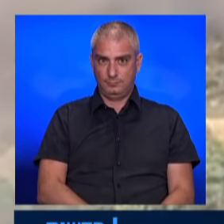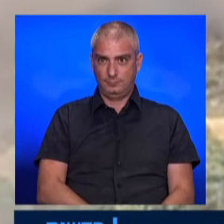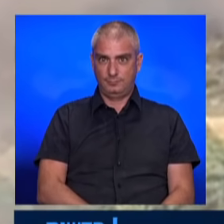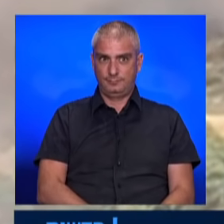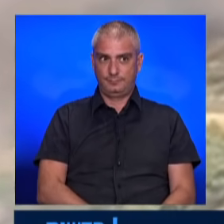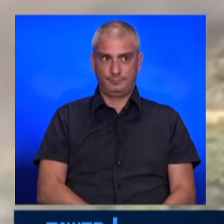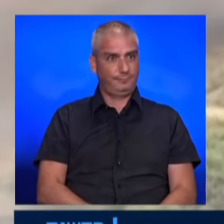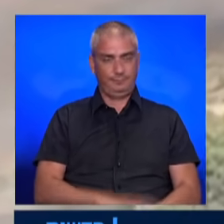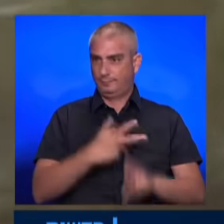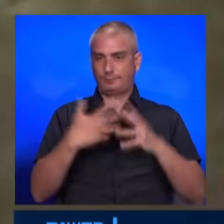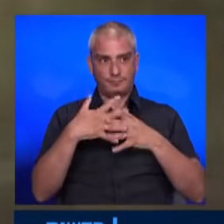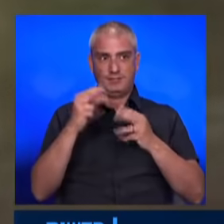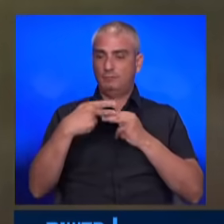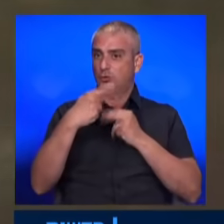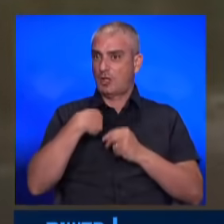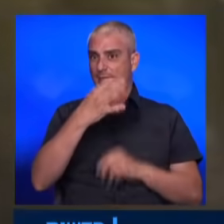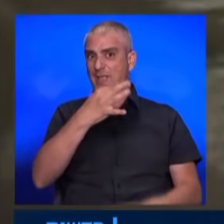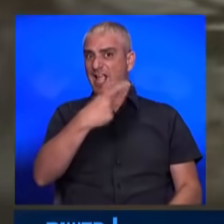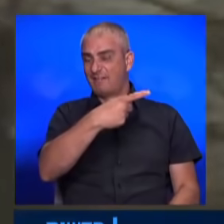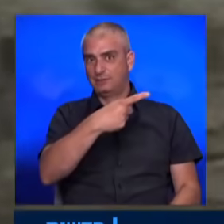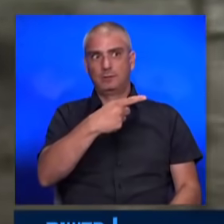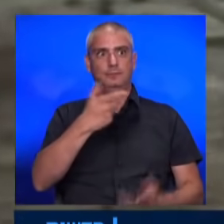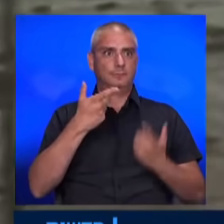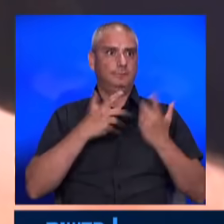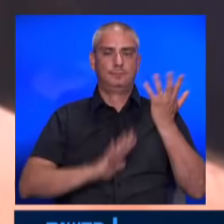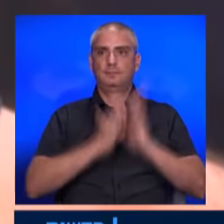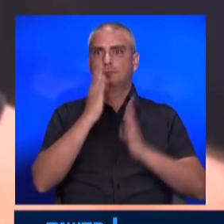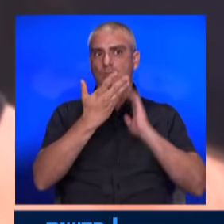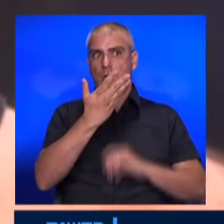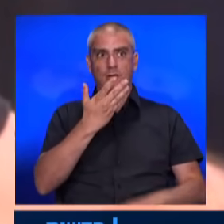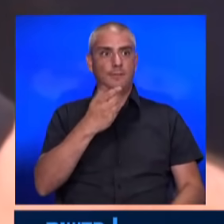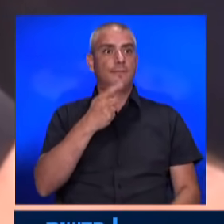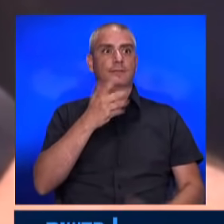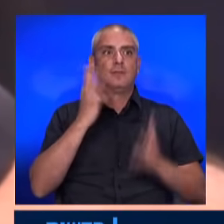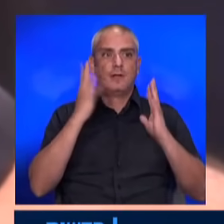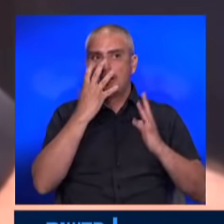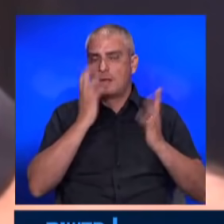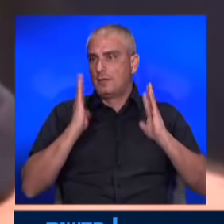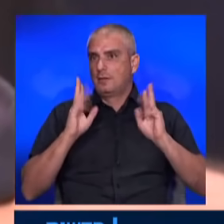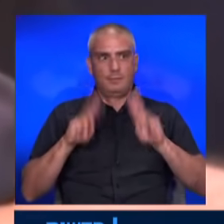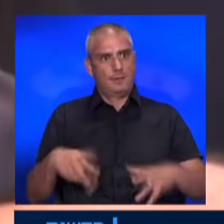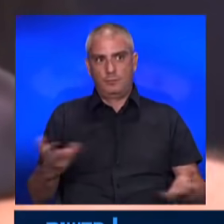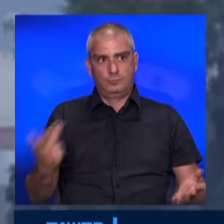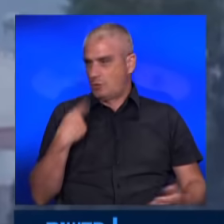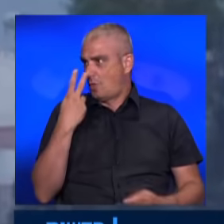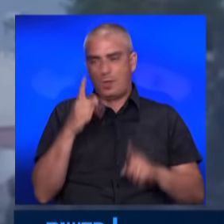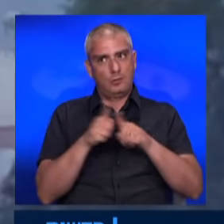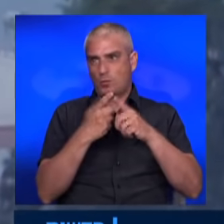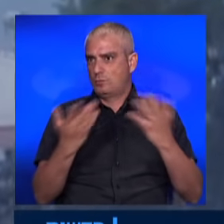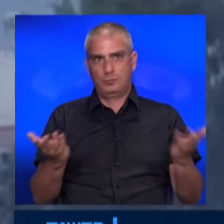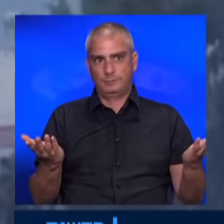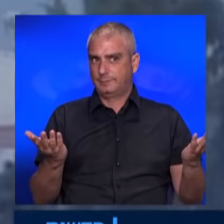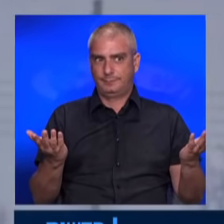לא רק באמריקה, גם השכנים שלנו בקפריסין נלחמים באדמה בוערת. מילומה פרגמטיקה היא מיה טרגודיה, היא הופיעה דן